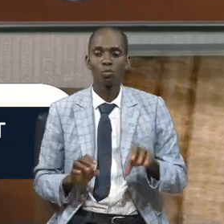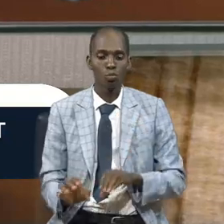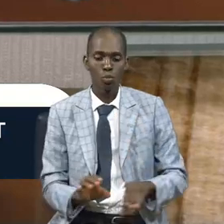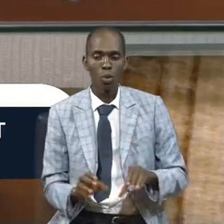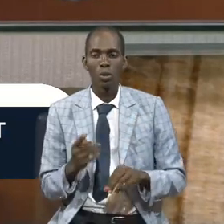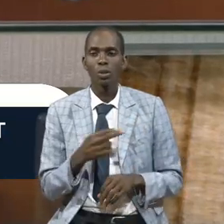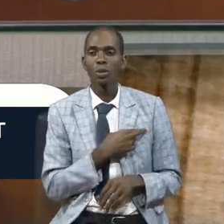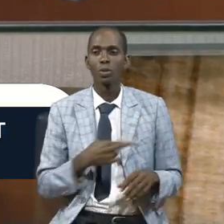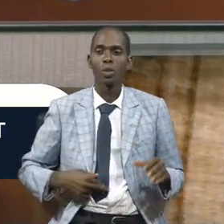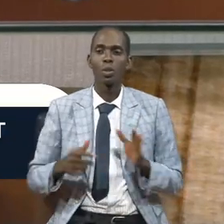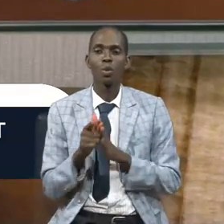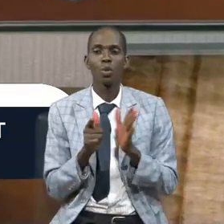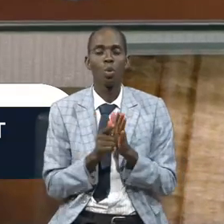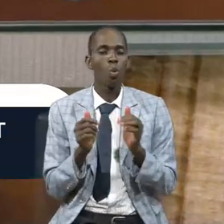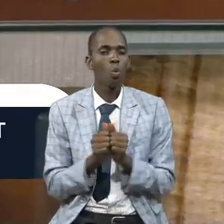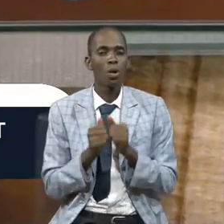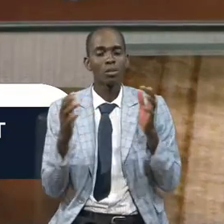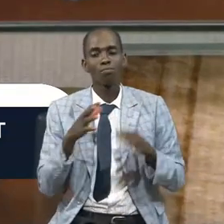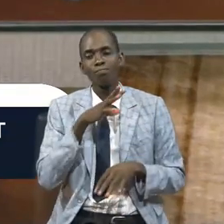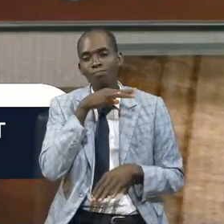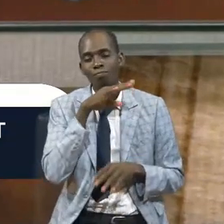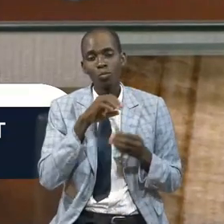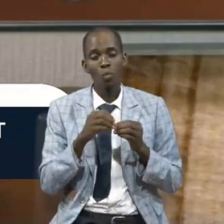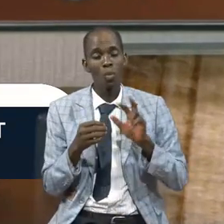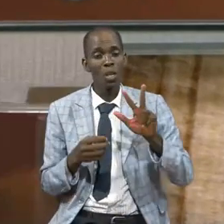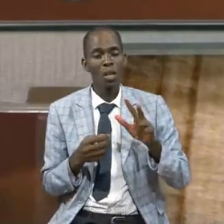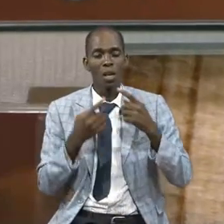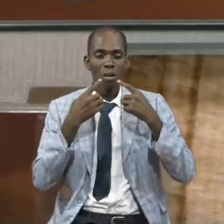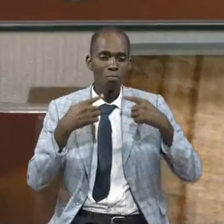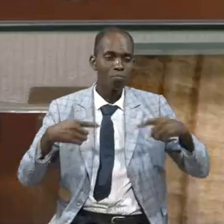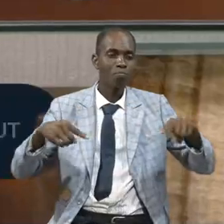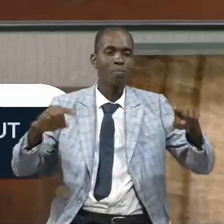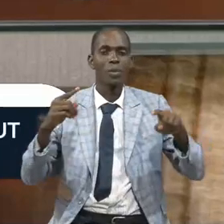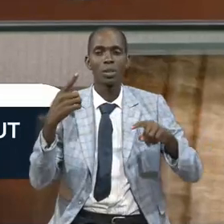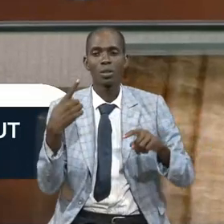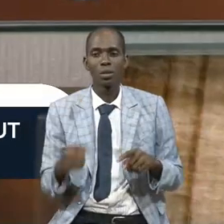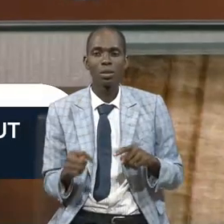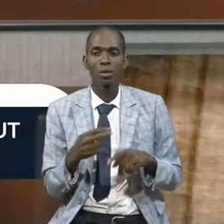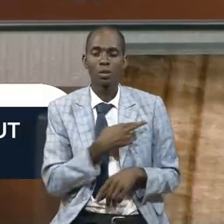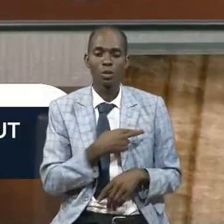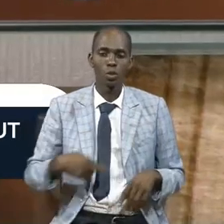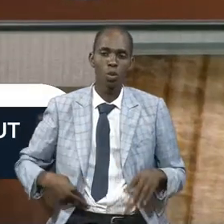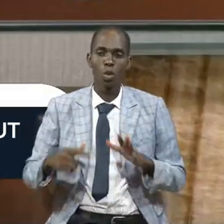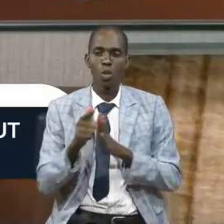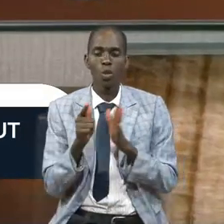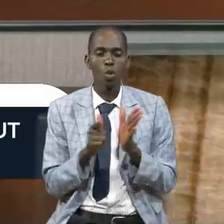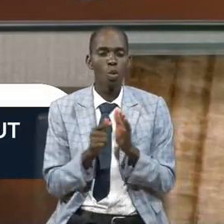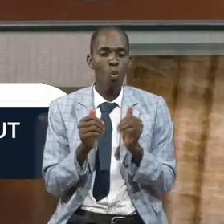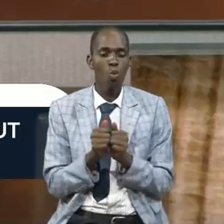souillure. 3, c'est proclamer la loi royale sans